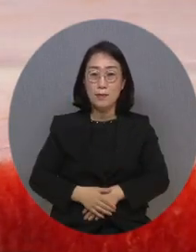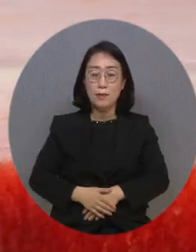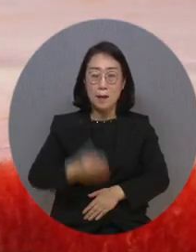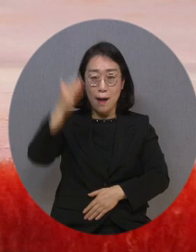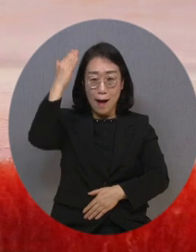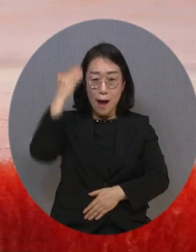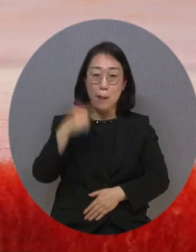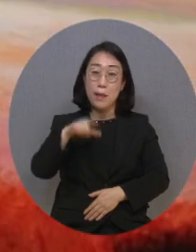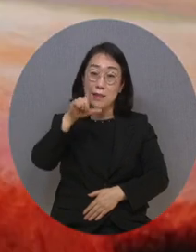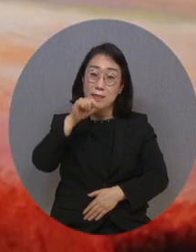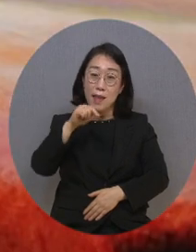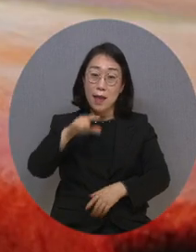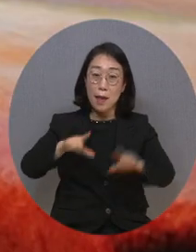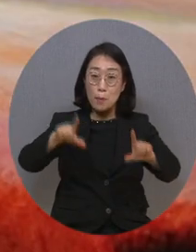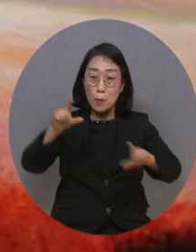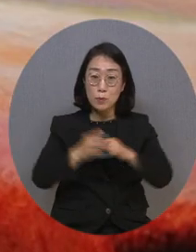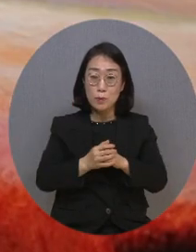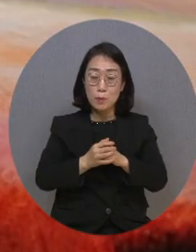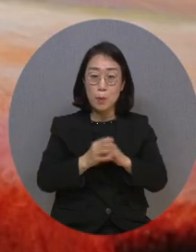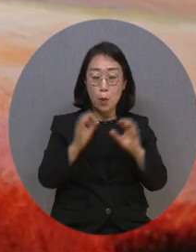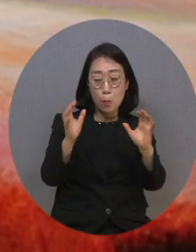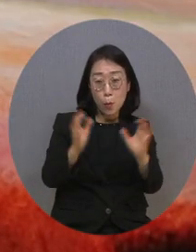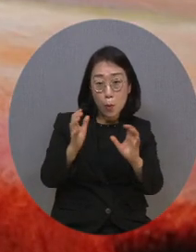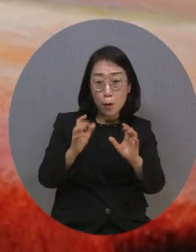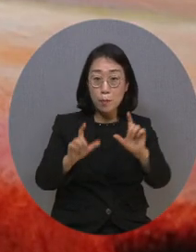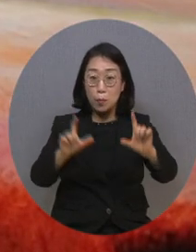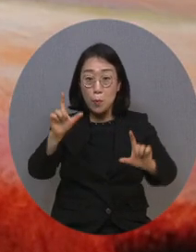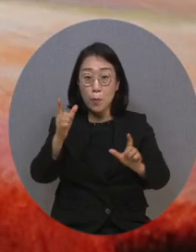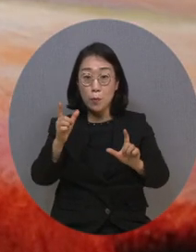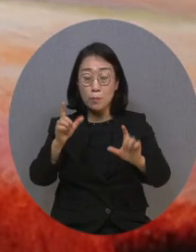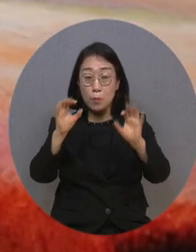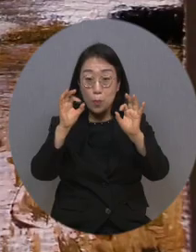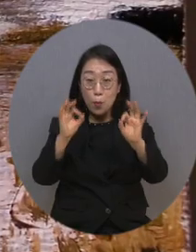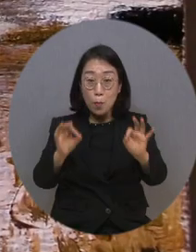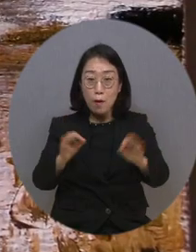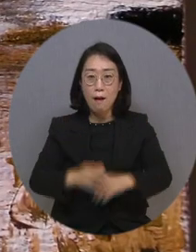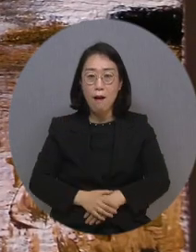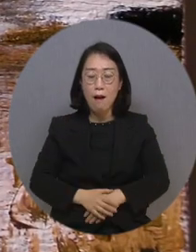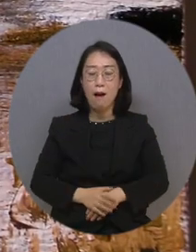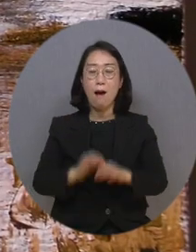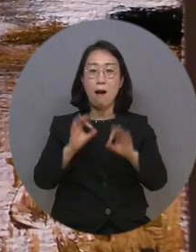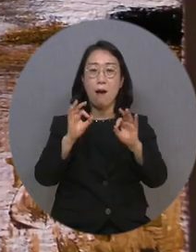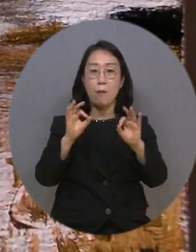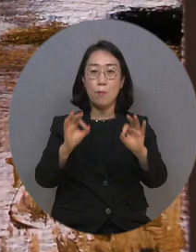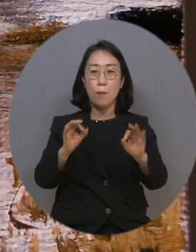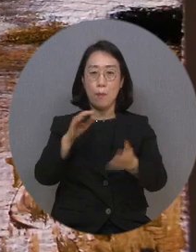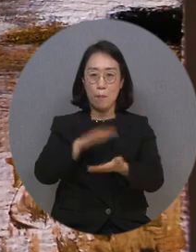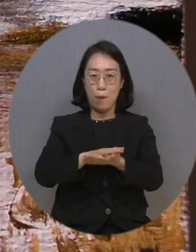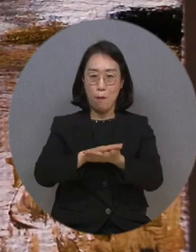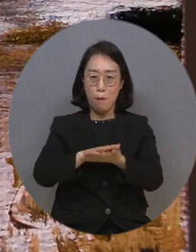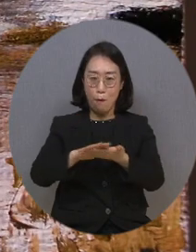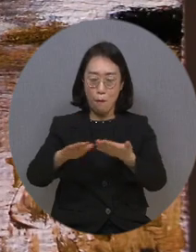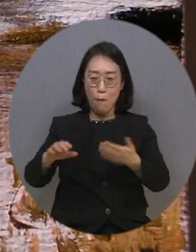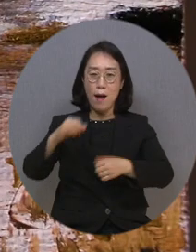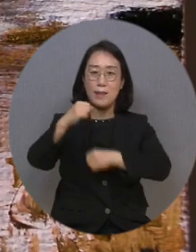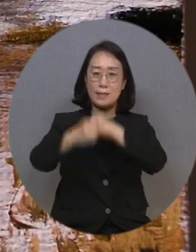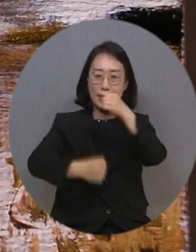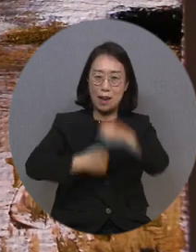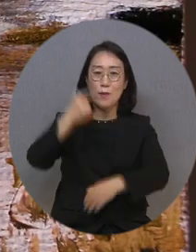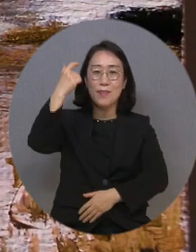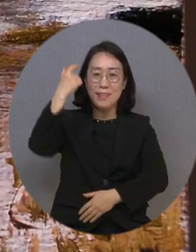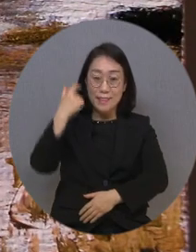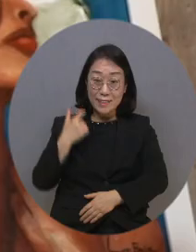흑두루미 무리들이 옹기종기 모여서 놀고 있는 모습은 보기만 해도 평화롭고 자유로운